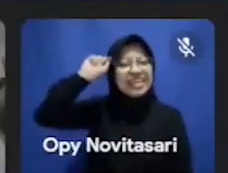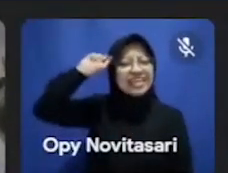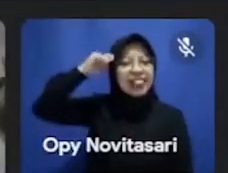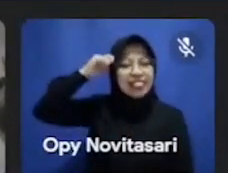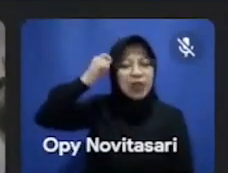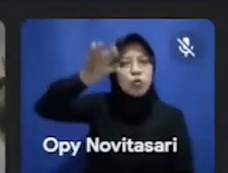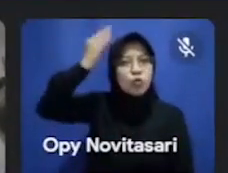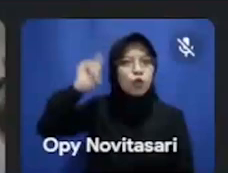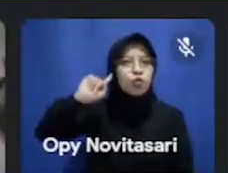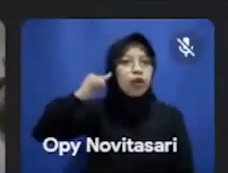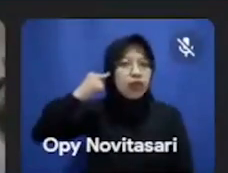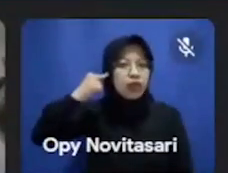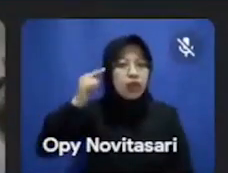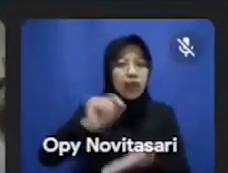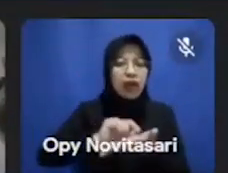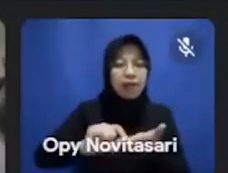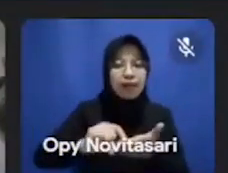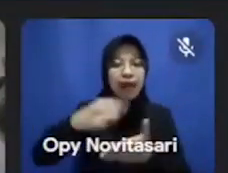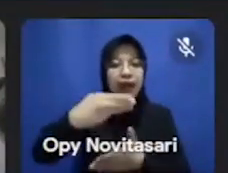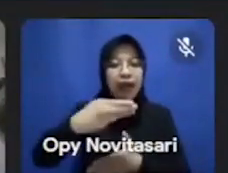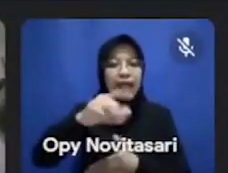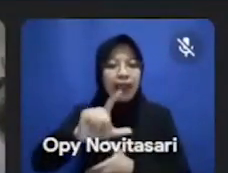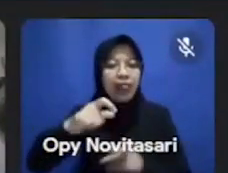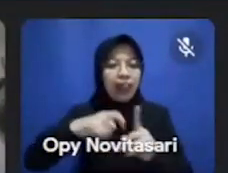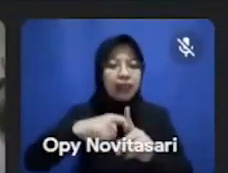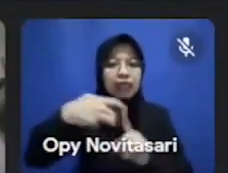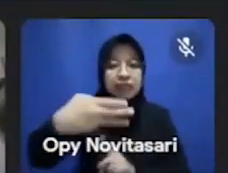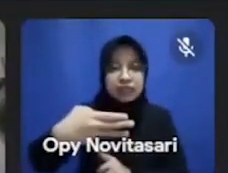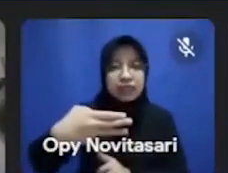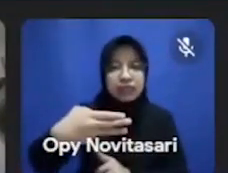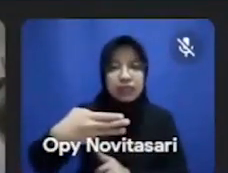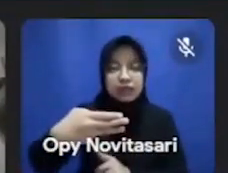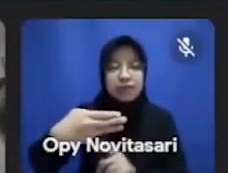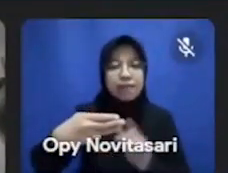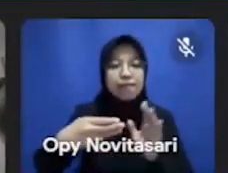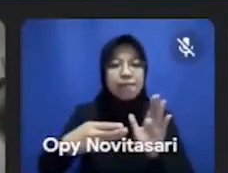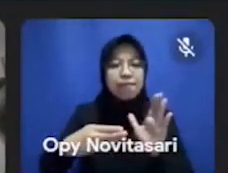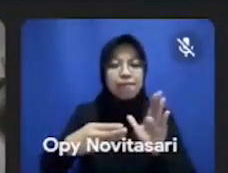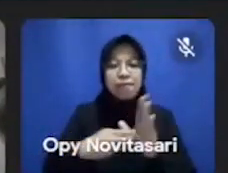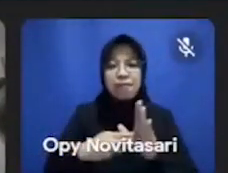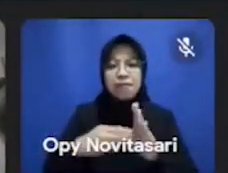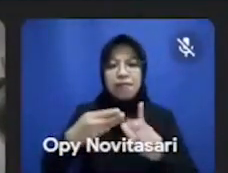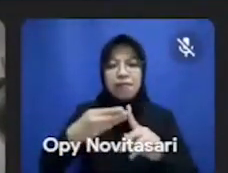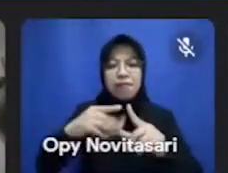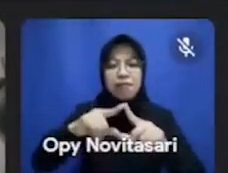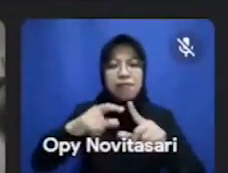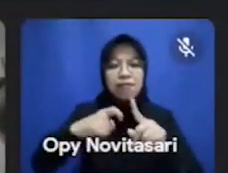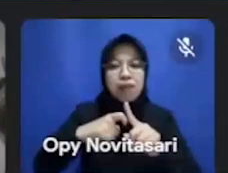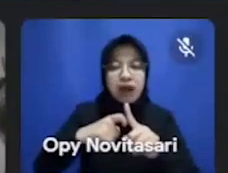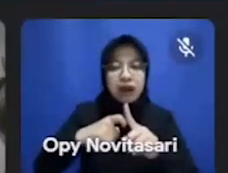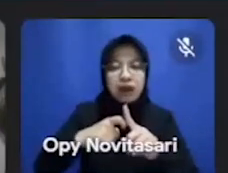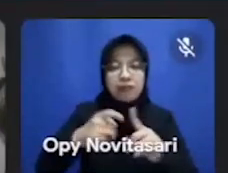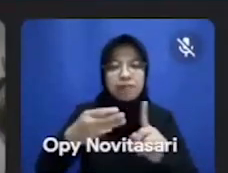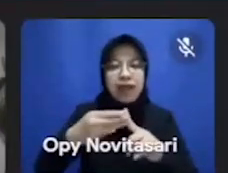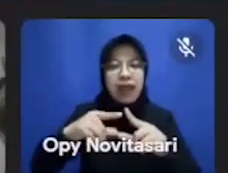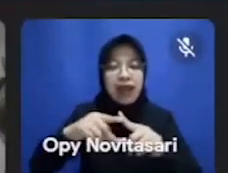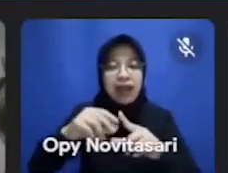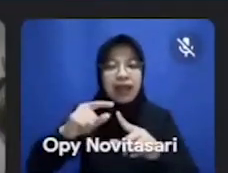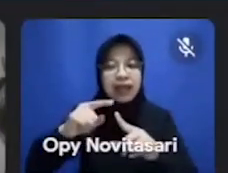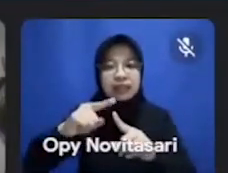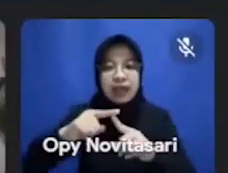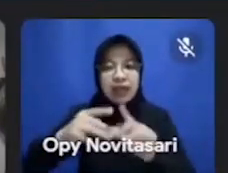tuli namanya El ke BMA eh b a r t l